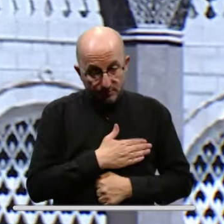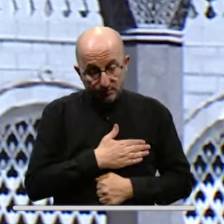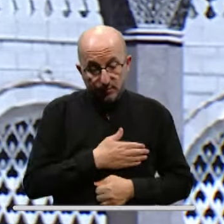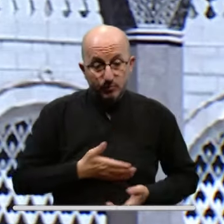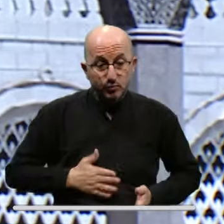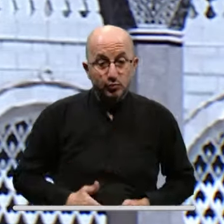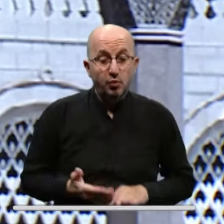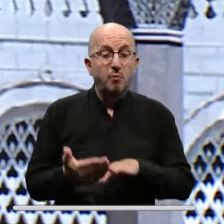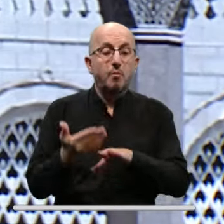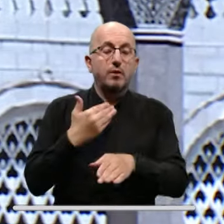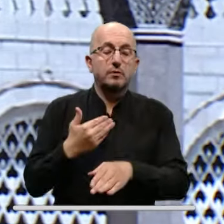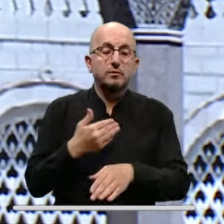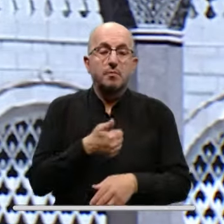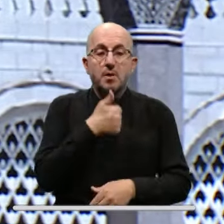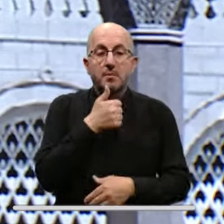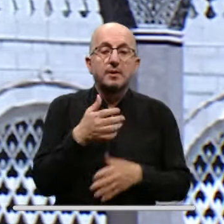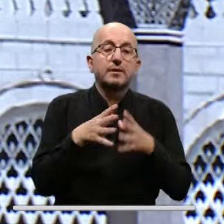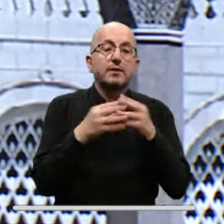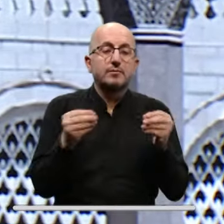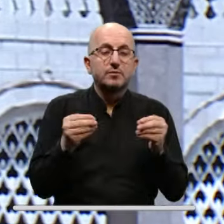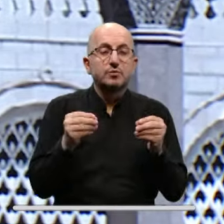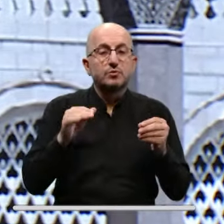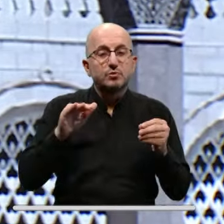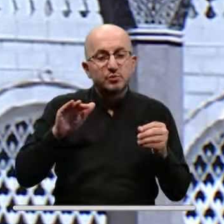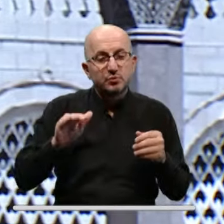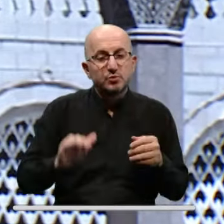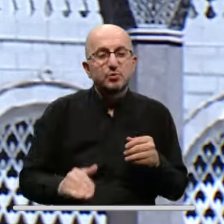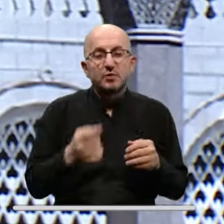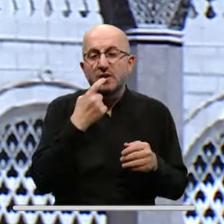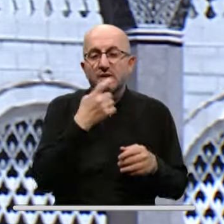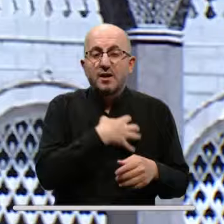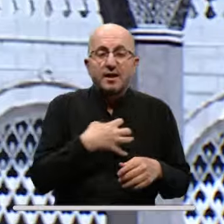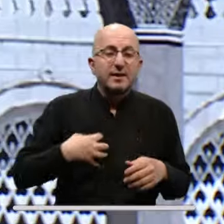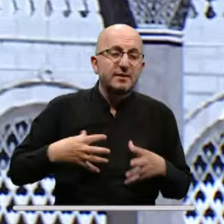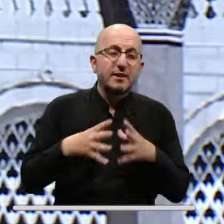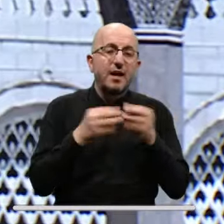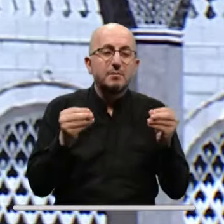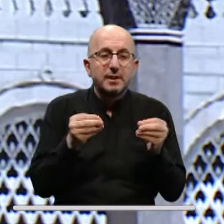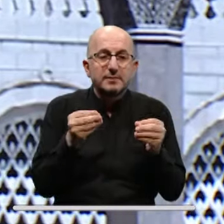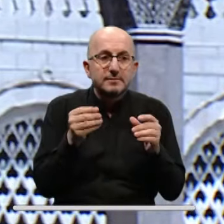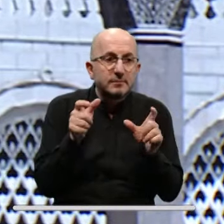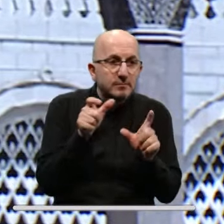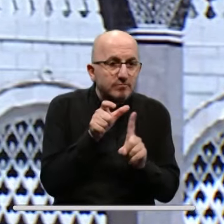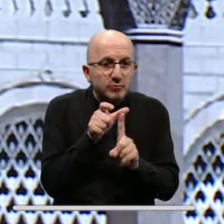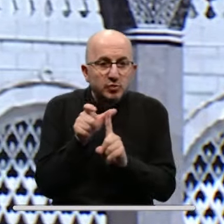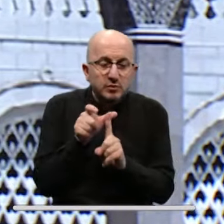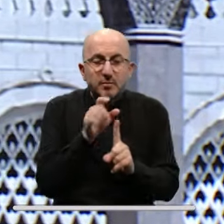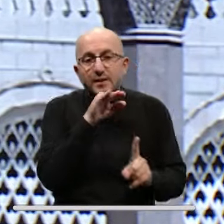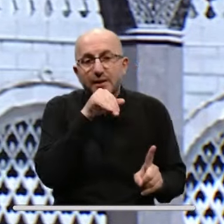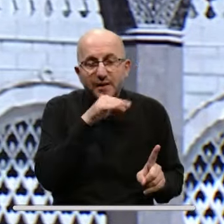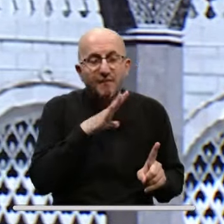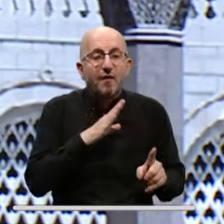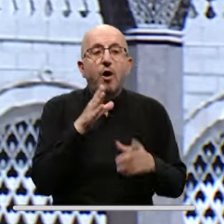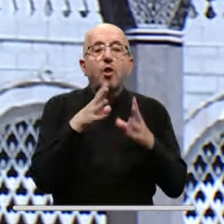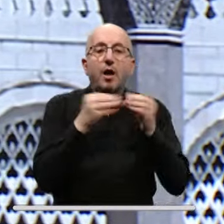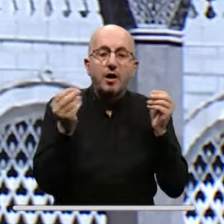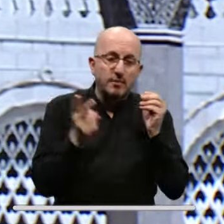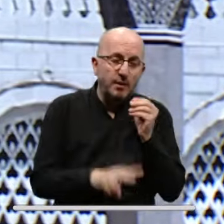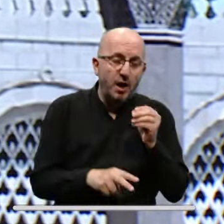doğmadan babasını kaybetmiş. Küçük yaşta annesini kaybetmiş. Sığınacak bir yeri bir tek dedesi vardı, onu